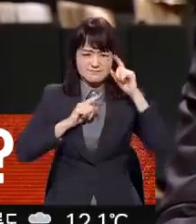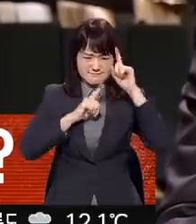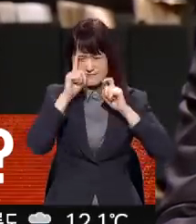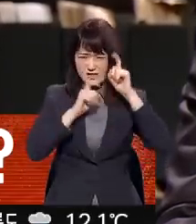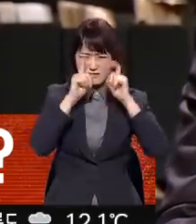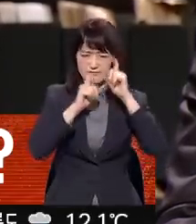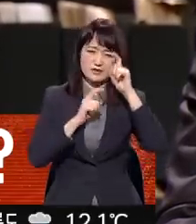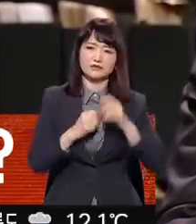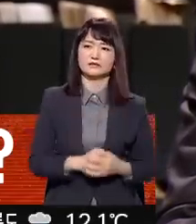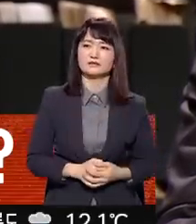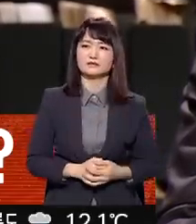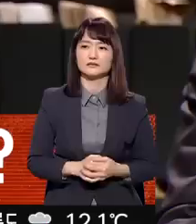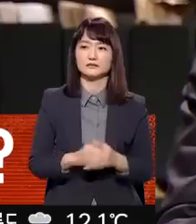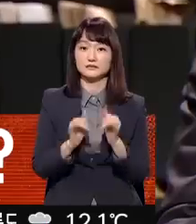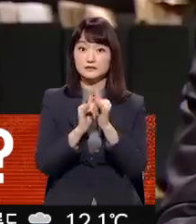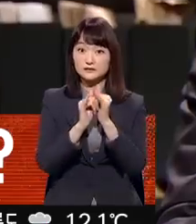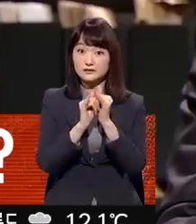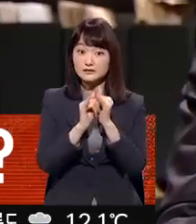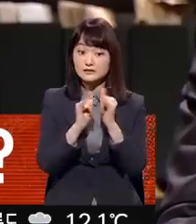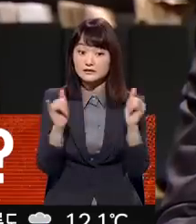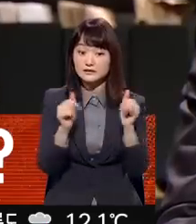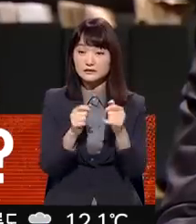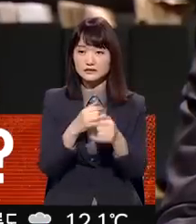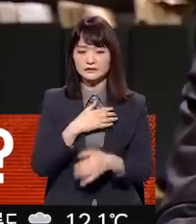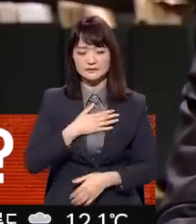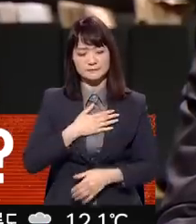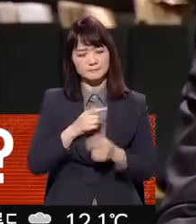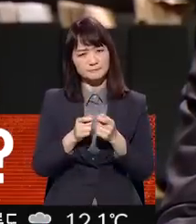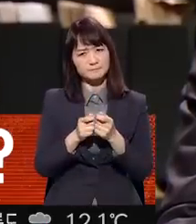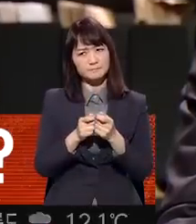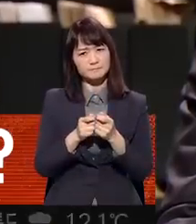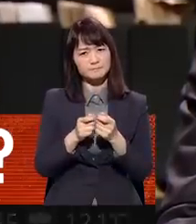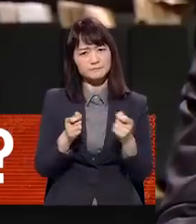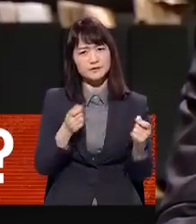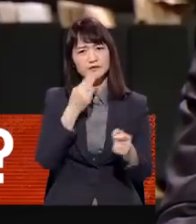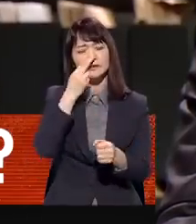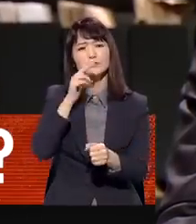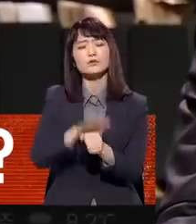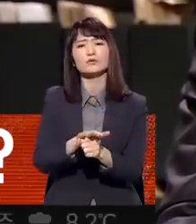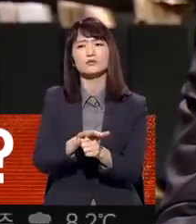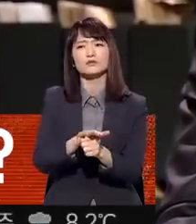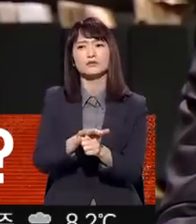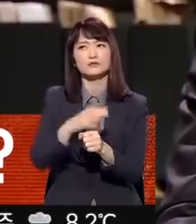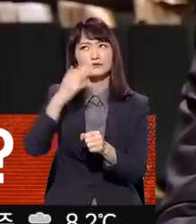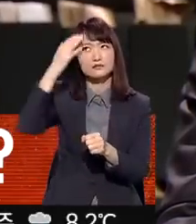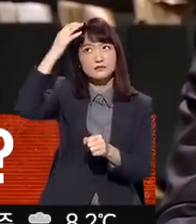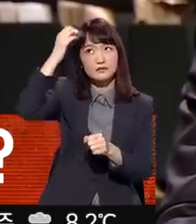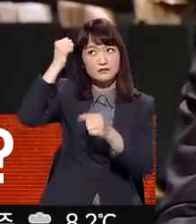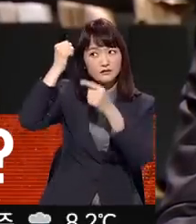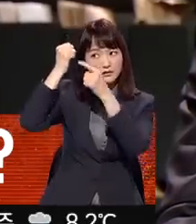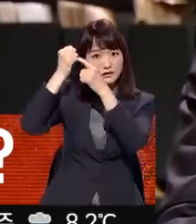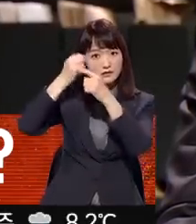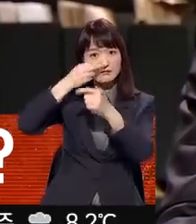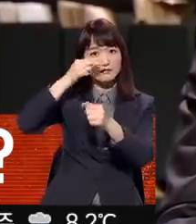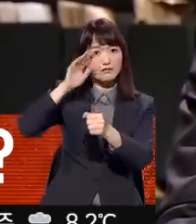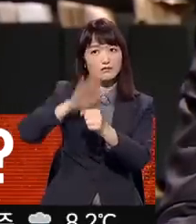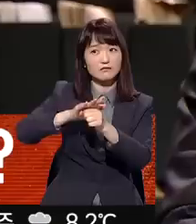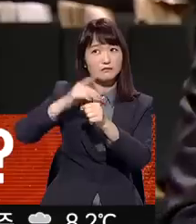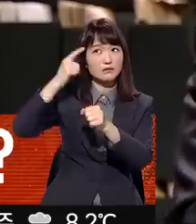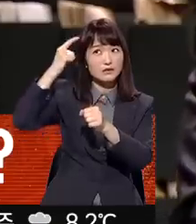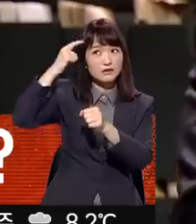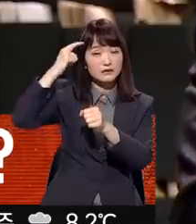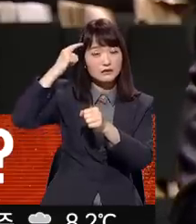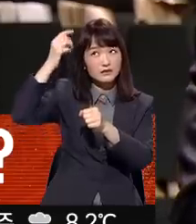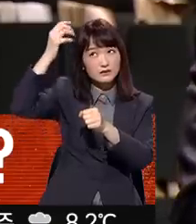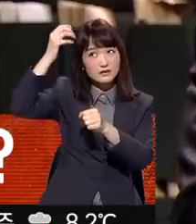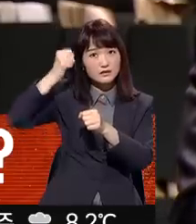나겠지만 사람이 참 굉장히 오래가는 감정 중에 하나는 억울함이거든요. 기억이 그 억울한 상황은 계속 기억이 잊혀지지